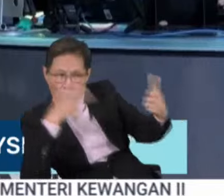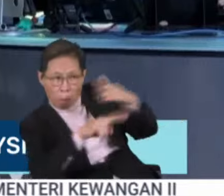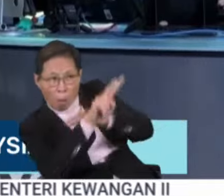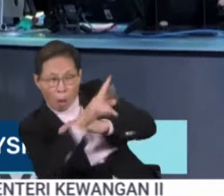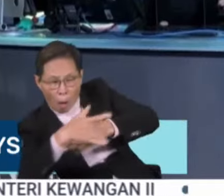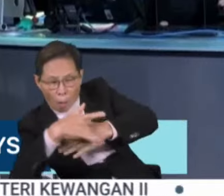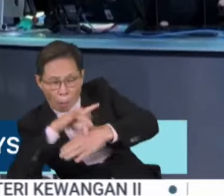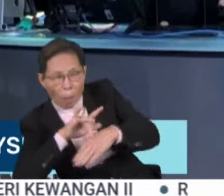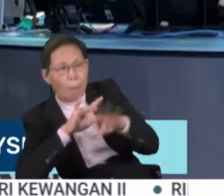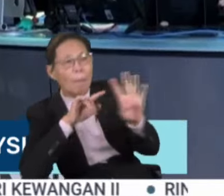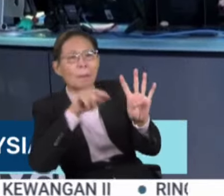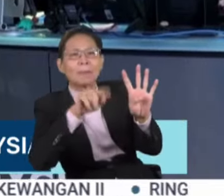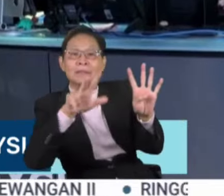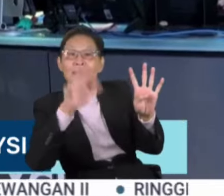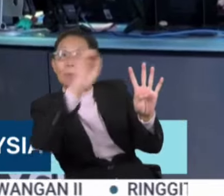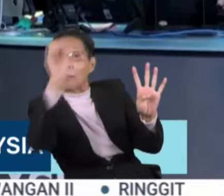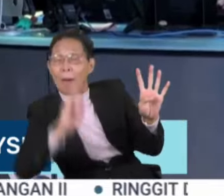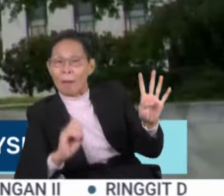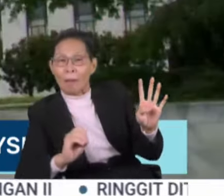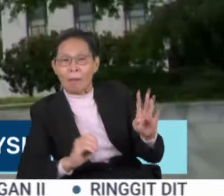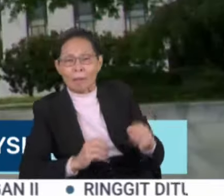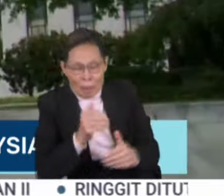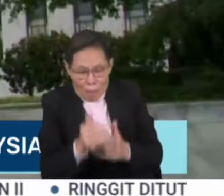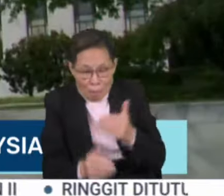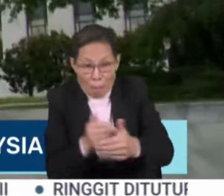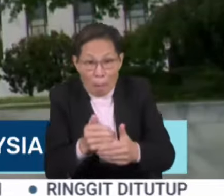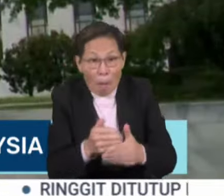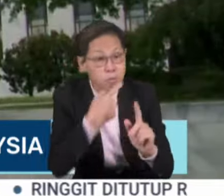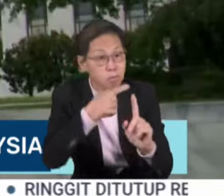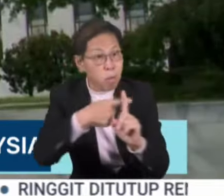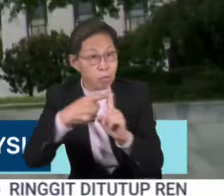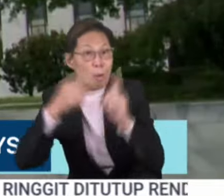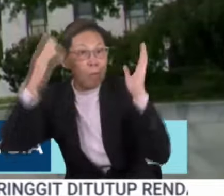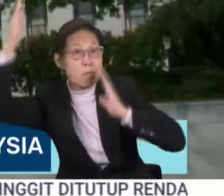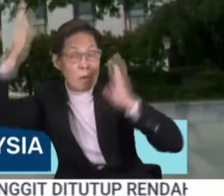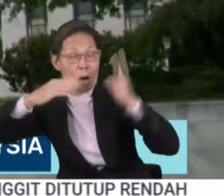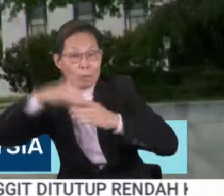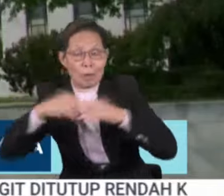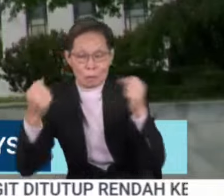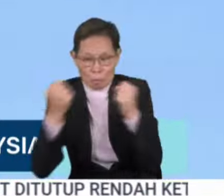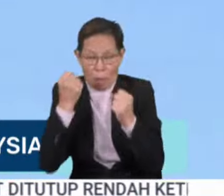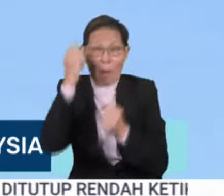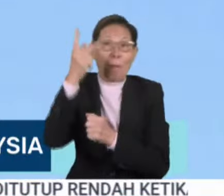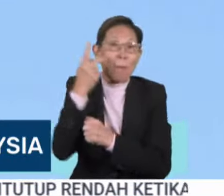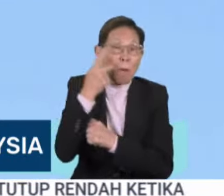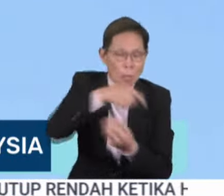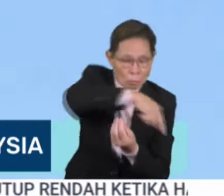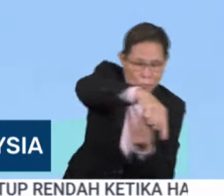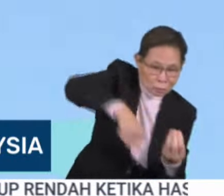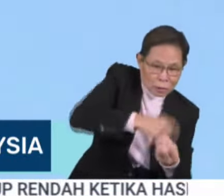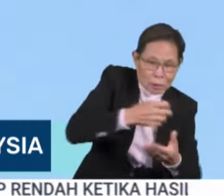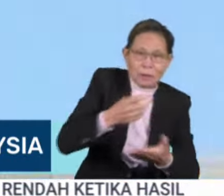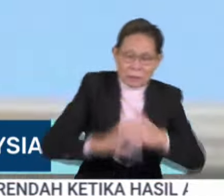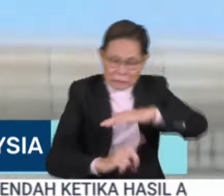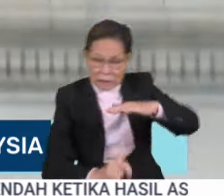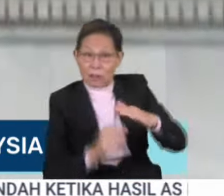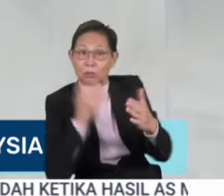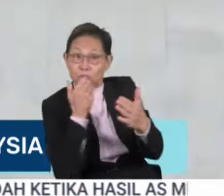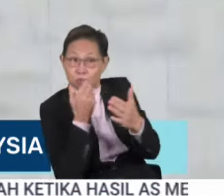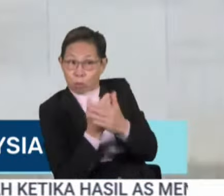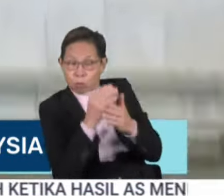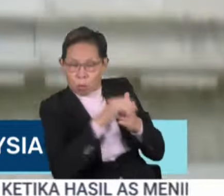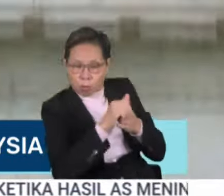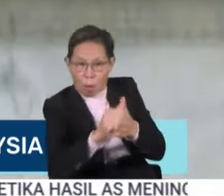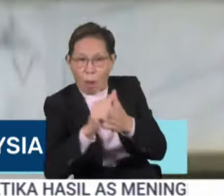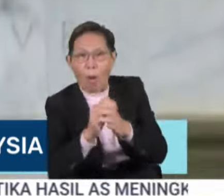awal 4.3%. Momentum domestik yang positif antaranya kestabilan politik, persekitaran dasar kondusif